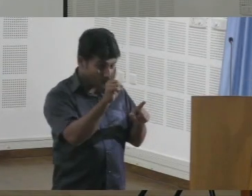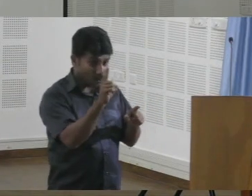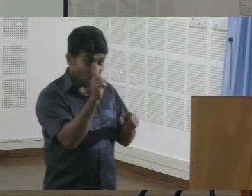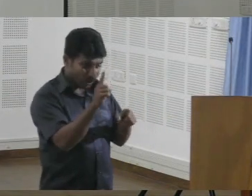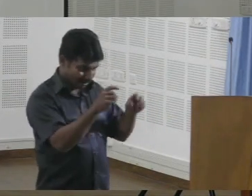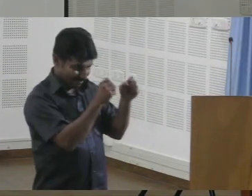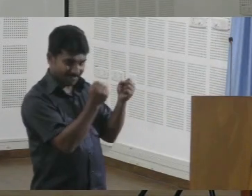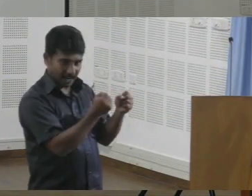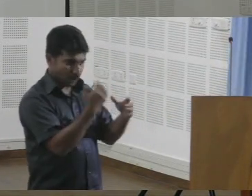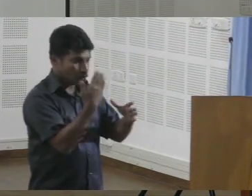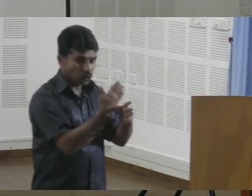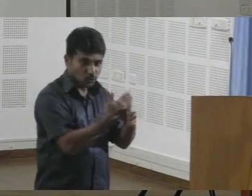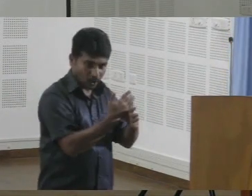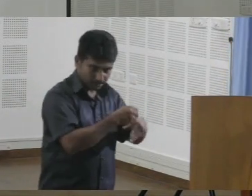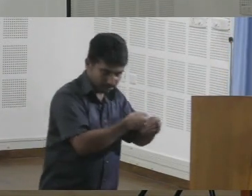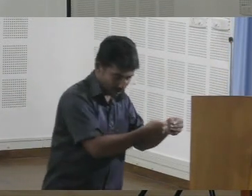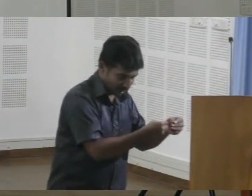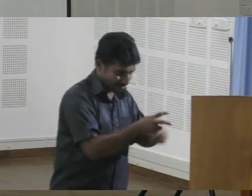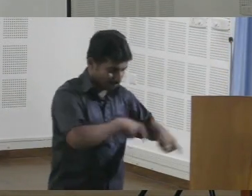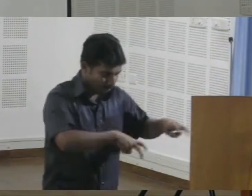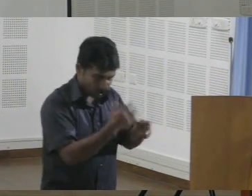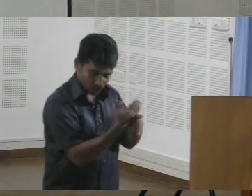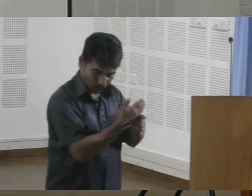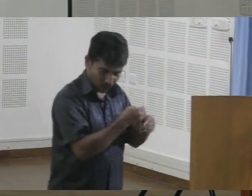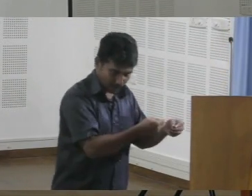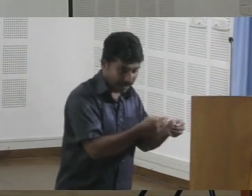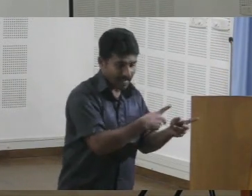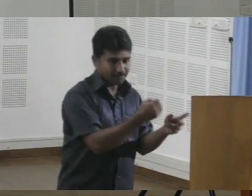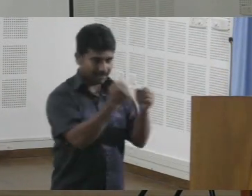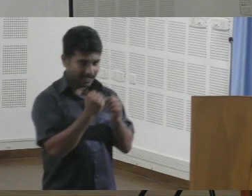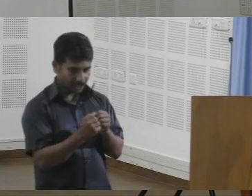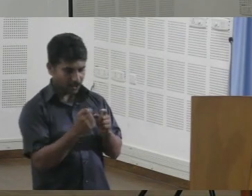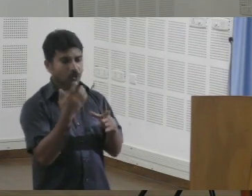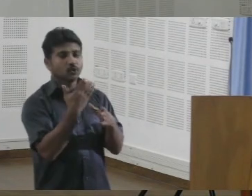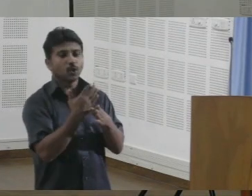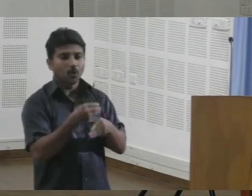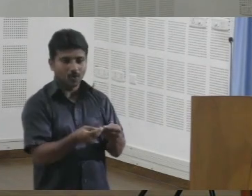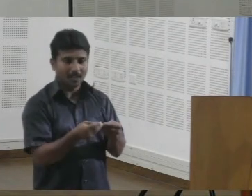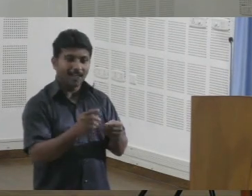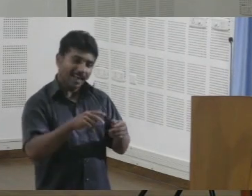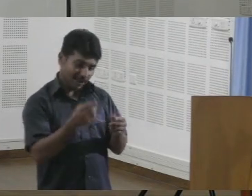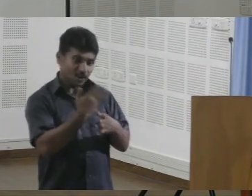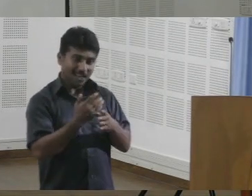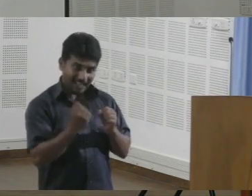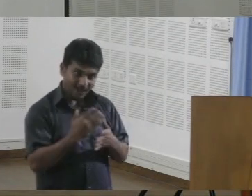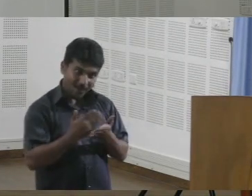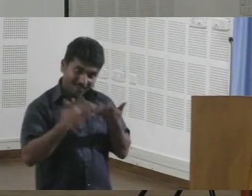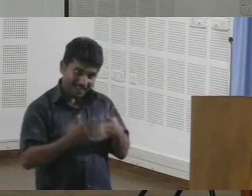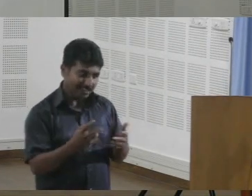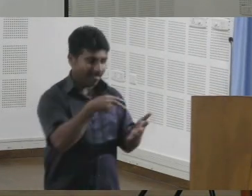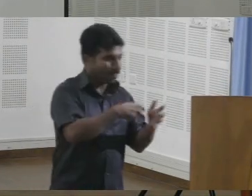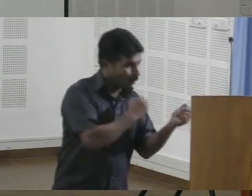ഒരു സിറ്റിംഗ് ആക്ടിവിറ്റി, വീണ്ടും ഒരു ഫിസിക്കൽ ആക്ടിവിറ്റി, ഒരു സിറ്റിംഗ് ആക്ടിവിറ്റി, അങ്ങനെയാണ് ഞാൻ അവൻ്റെ ഷെഡ്യൂൾ അറേഞ്ച്